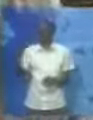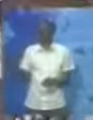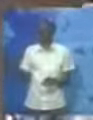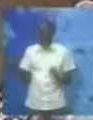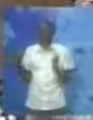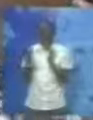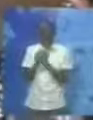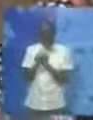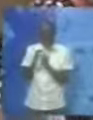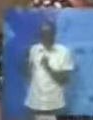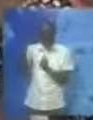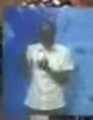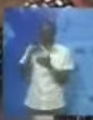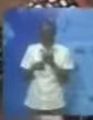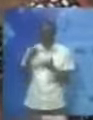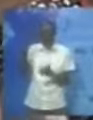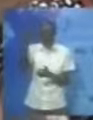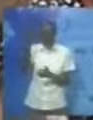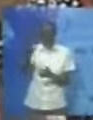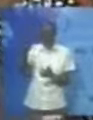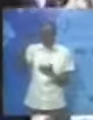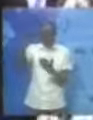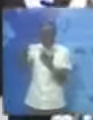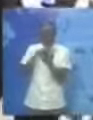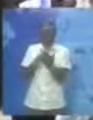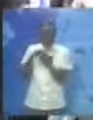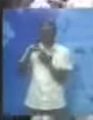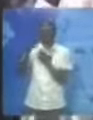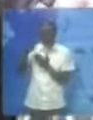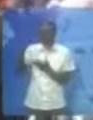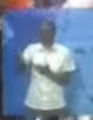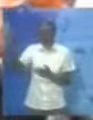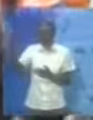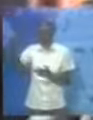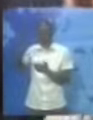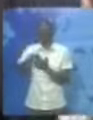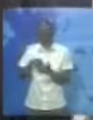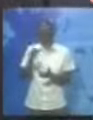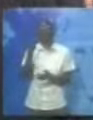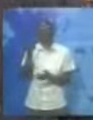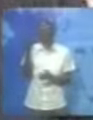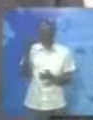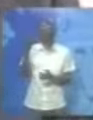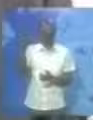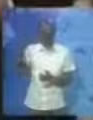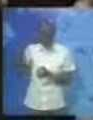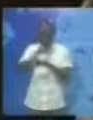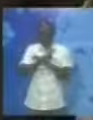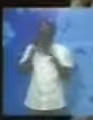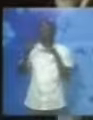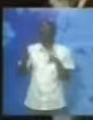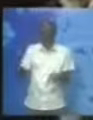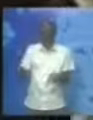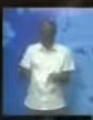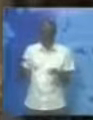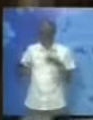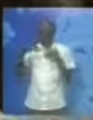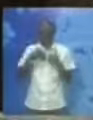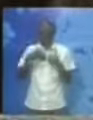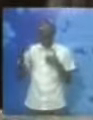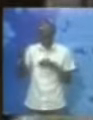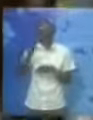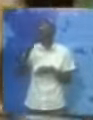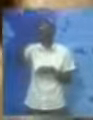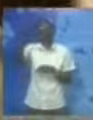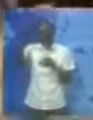Avec un chiffre d'affaires de 4,5 milliards de francs CFA en 2012, l'entreprise est pourvoyeuse d'emplois à hauteur de